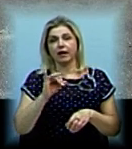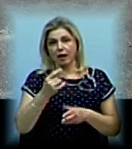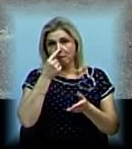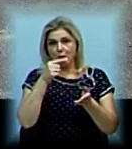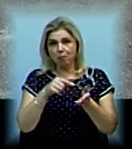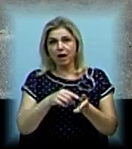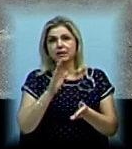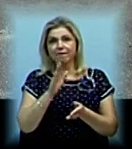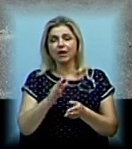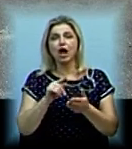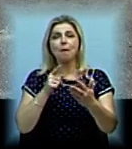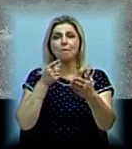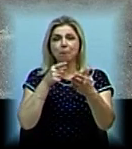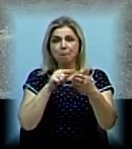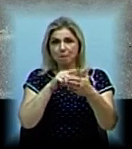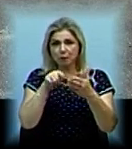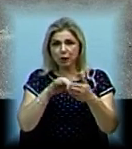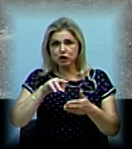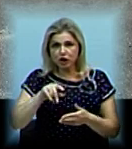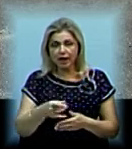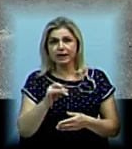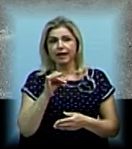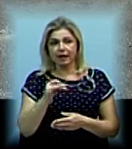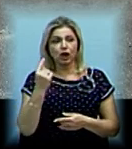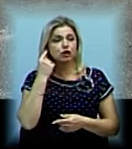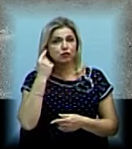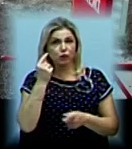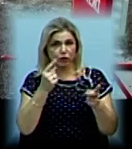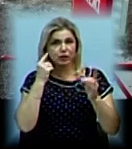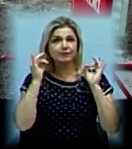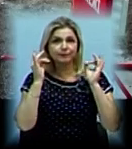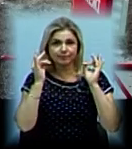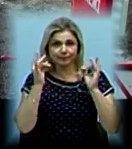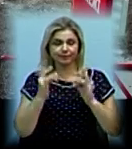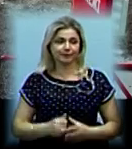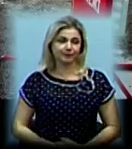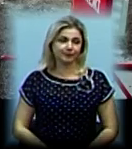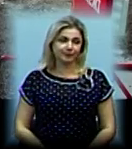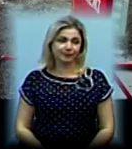попасти в спеціальну мішень і, в принципі, звук, який ми зараз і чуємо.